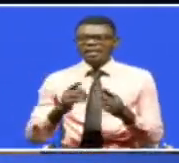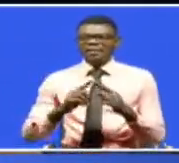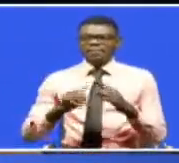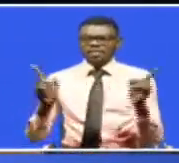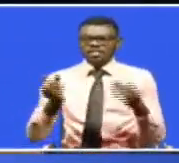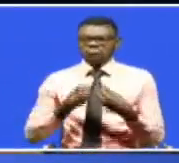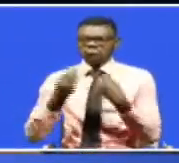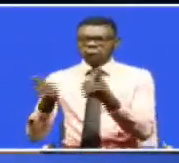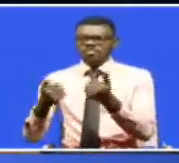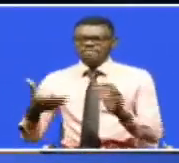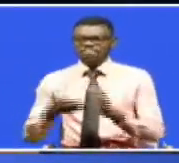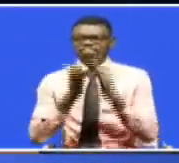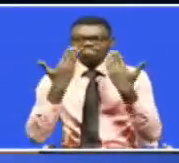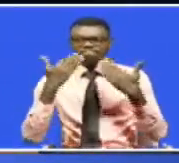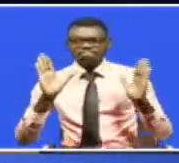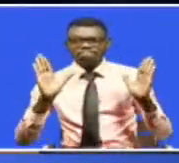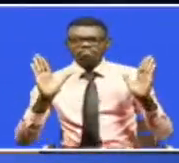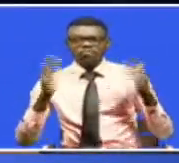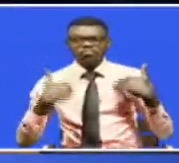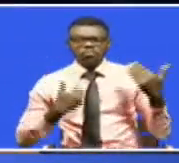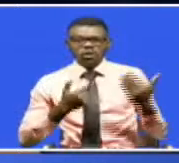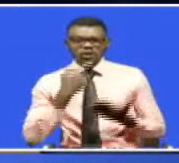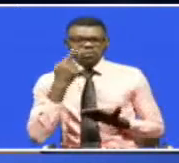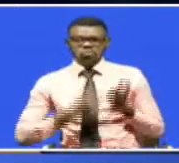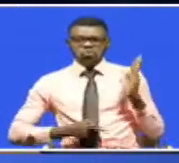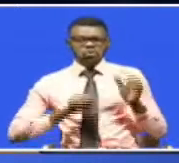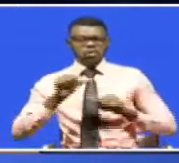Jubilee. Wenyeji wanasemaje kuhusu ushindi wake?